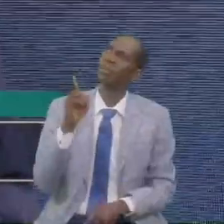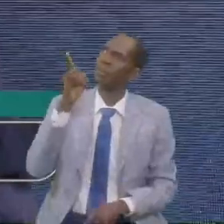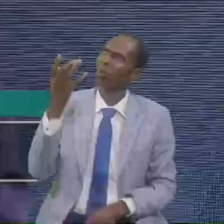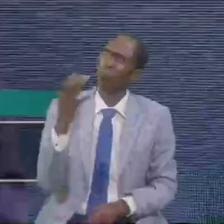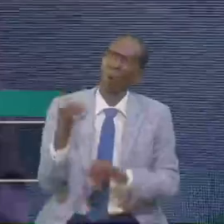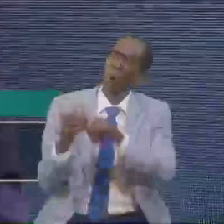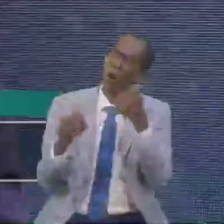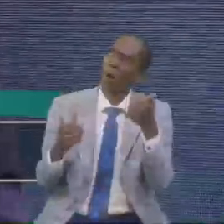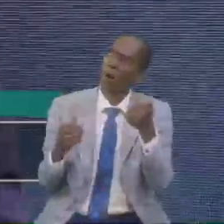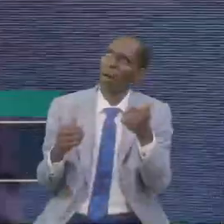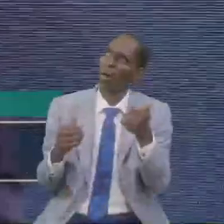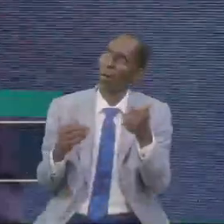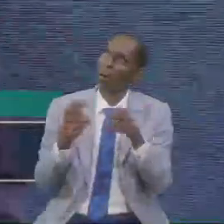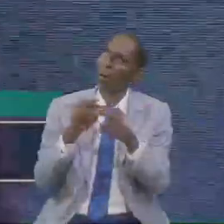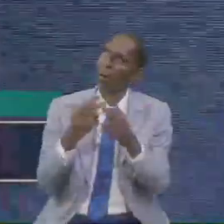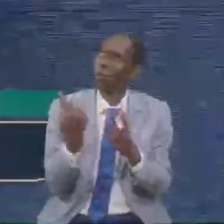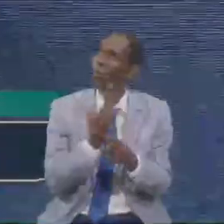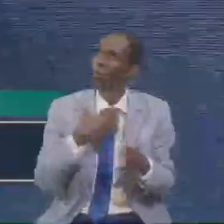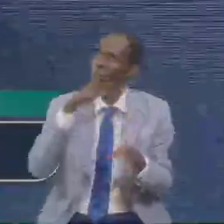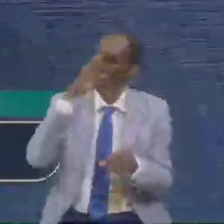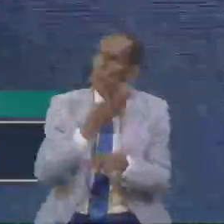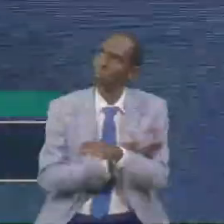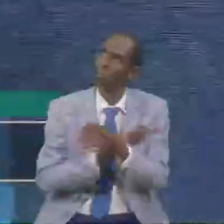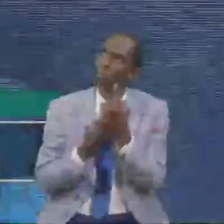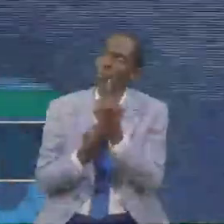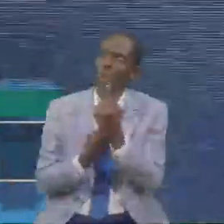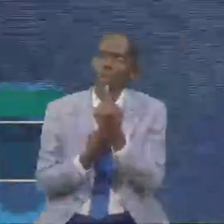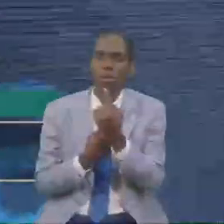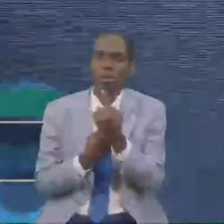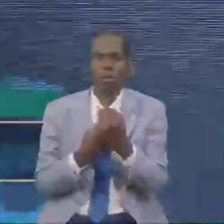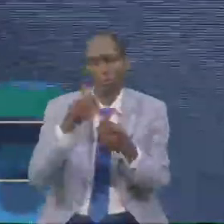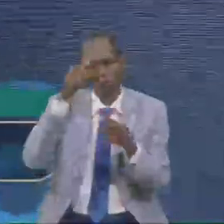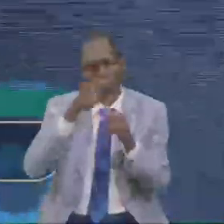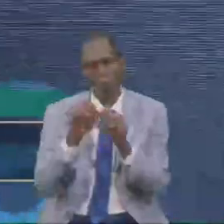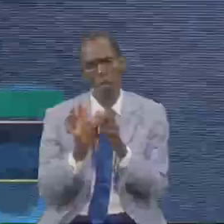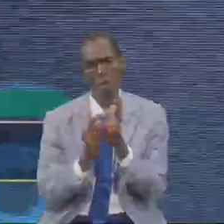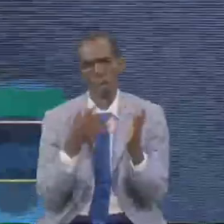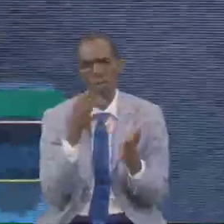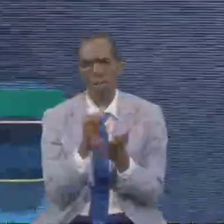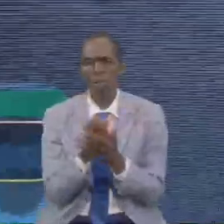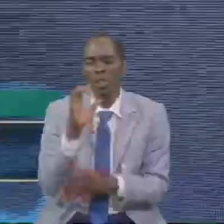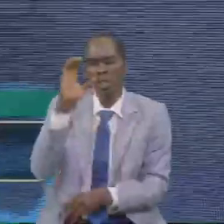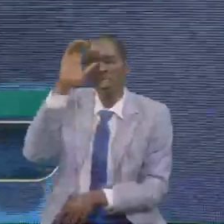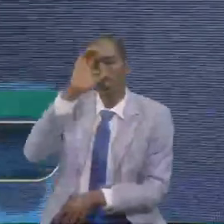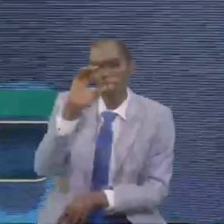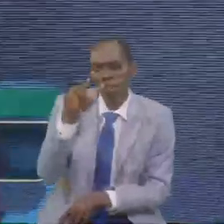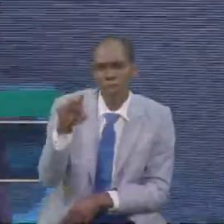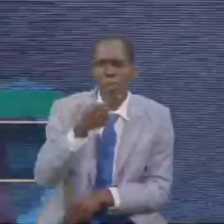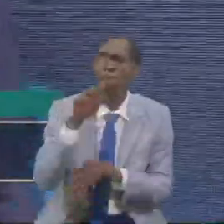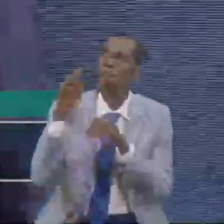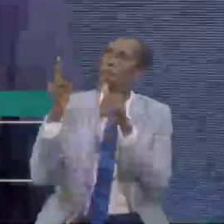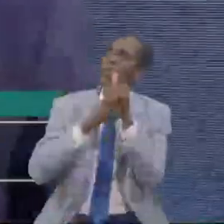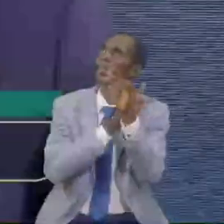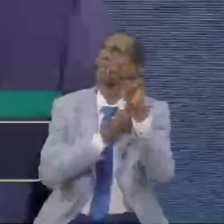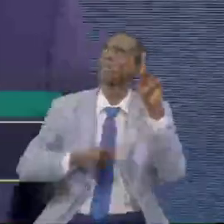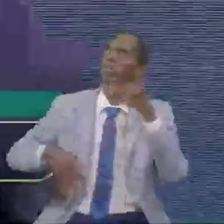Dieu, tu n'as rien d'autre que tu veux en dehors de mon fils. Cherchez premièrement le royaume de Dieu et sa